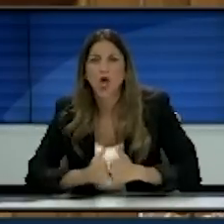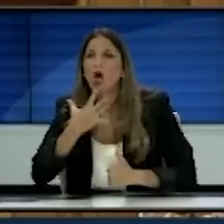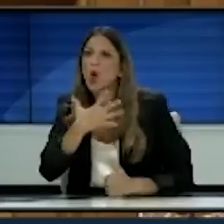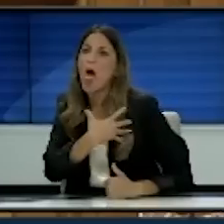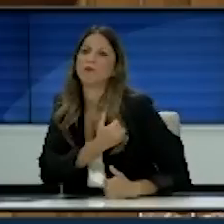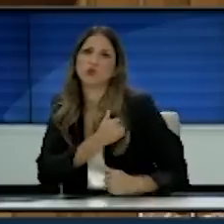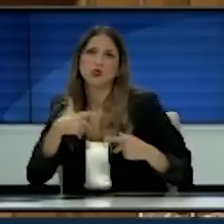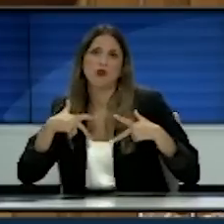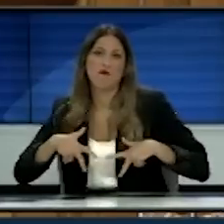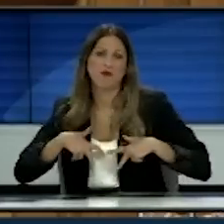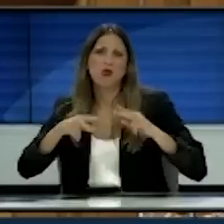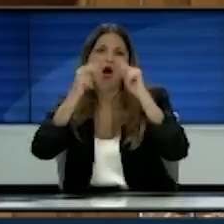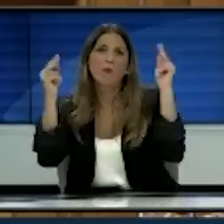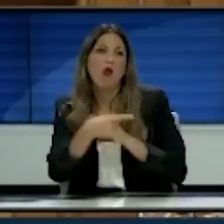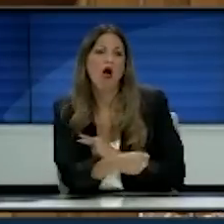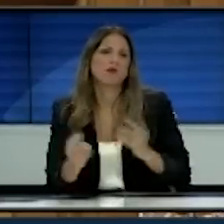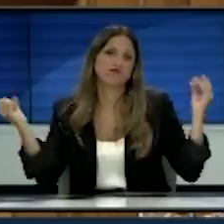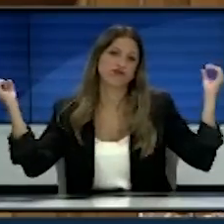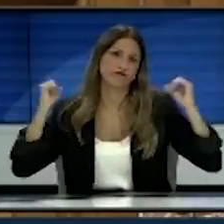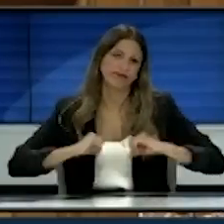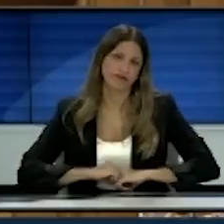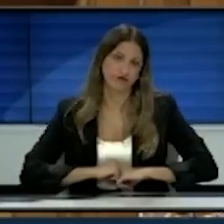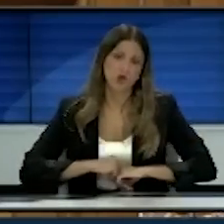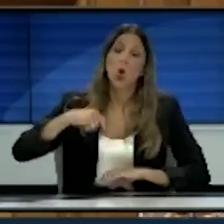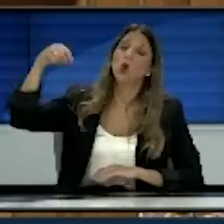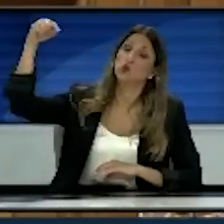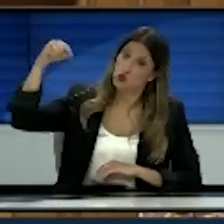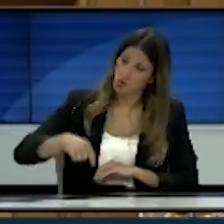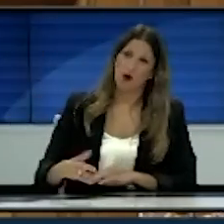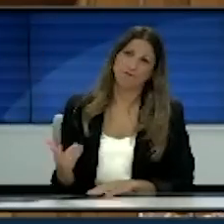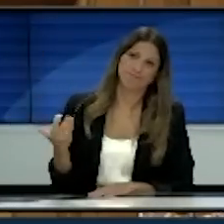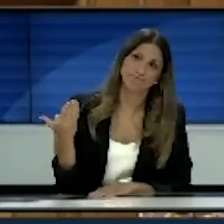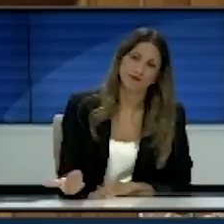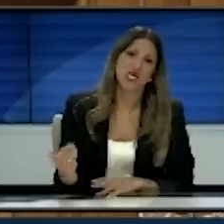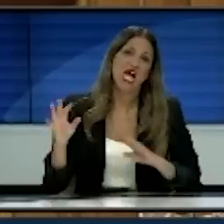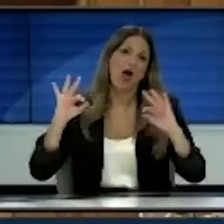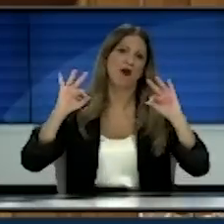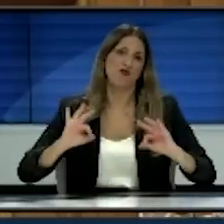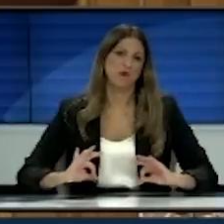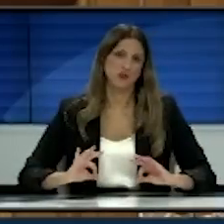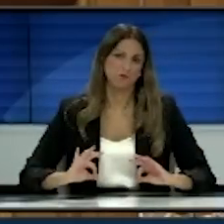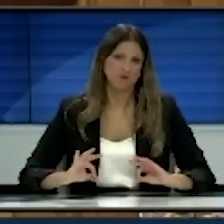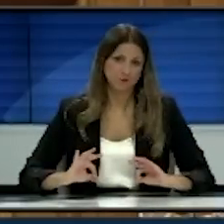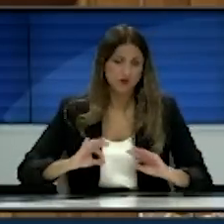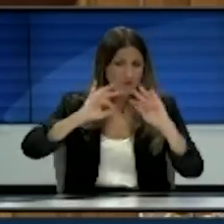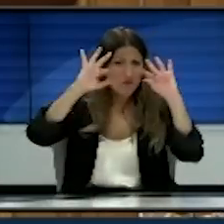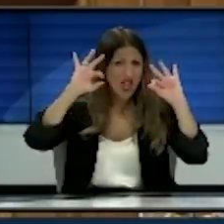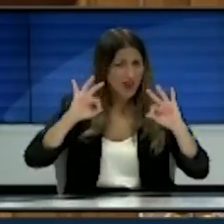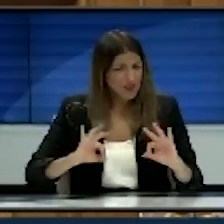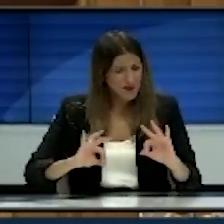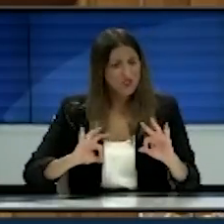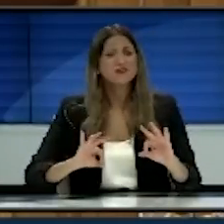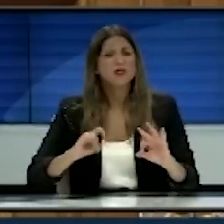Γι' αυτό σας λέμε καθαρά, προχωρήστε τώρα σε νομοθετική ρύθμιση προκειμένου να αποδοθούν